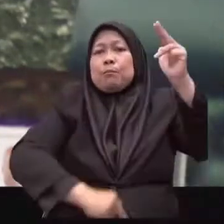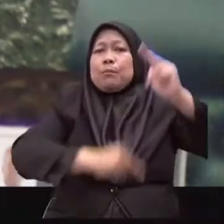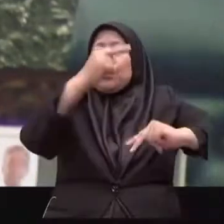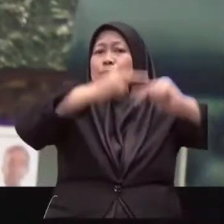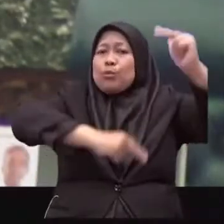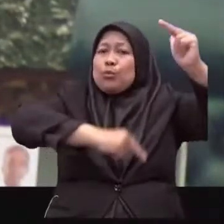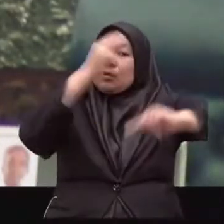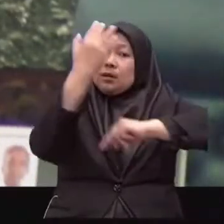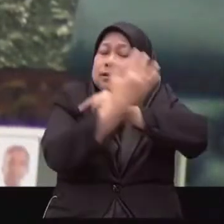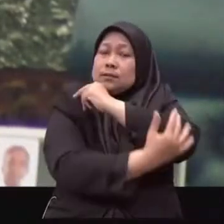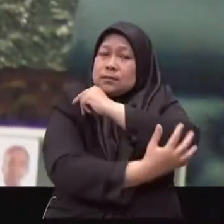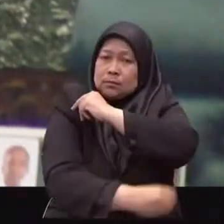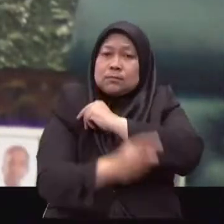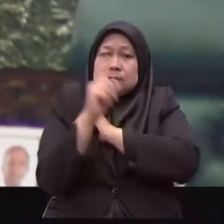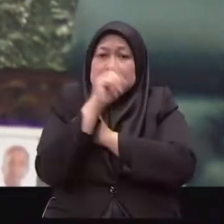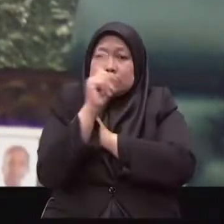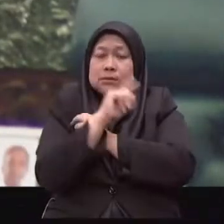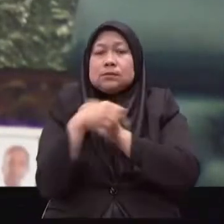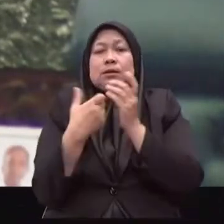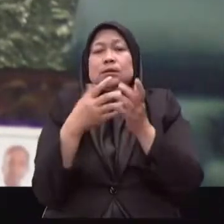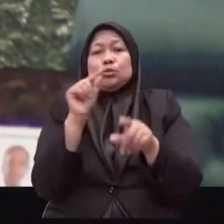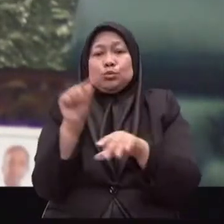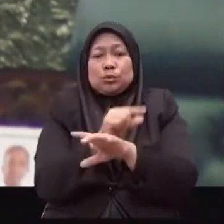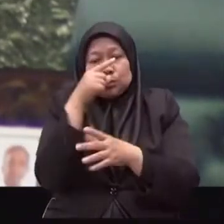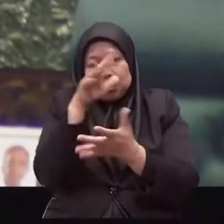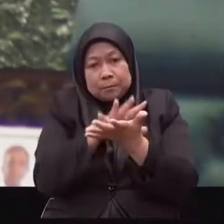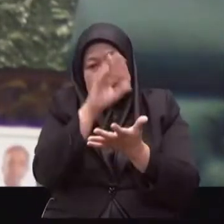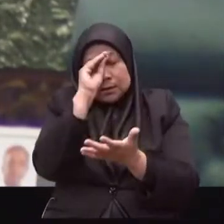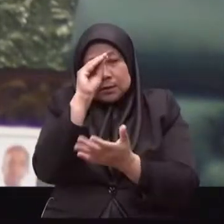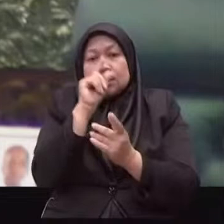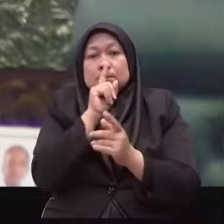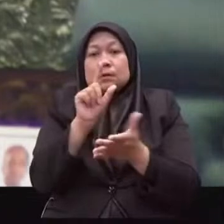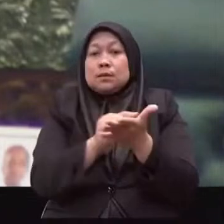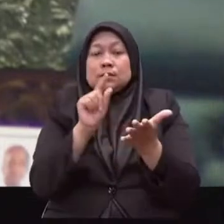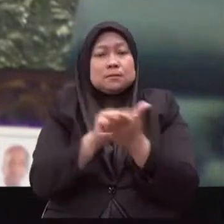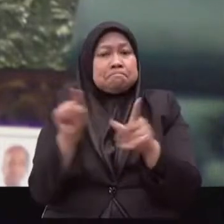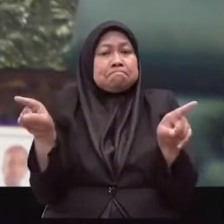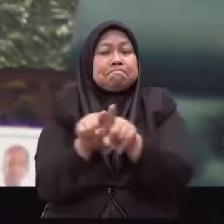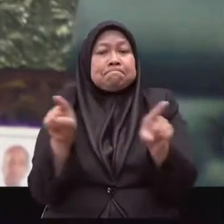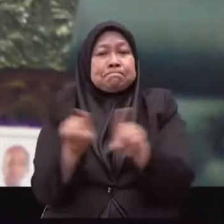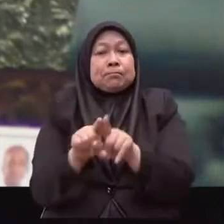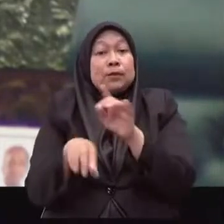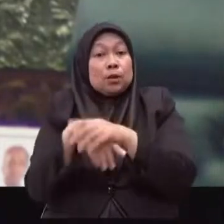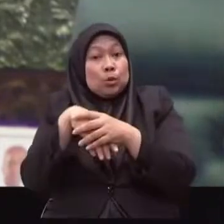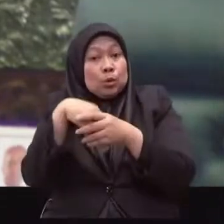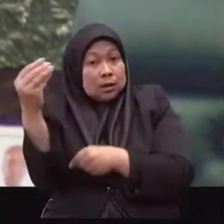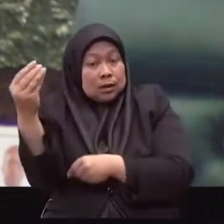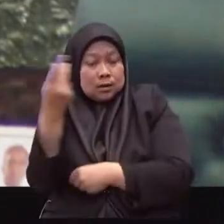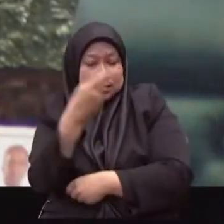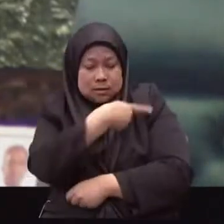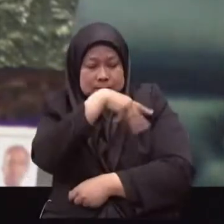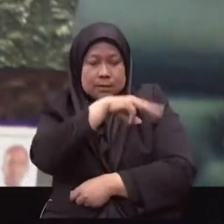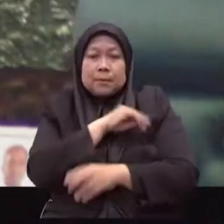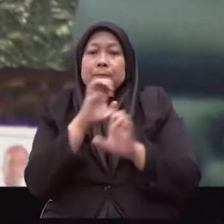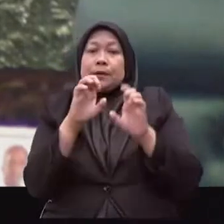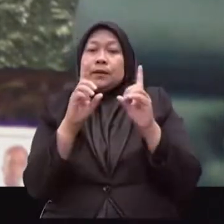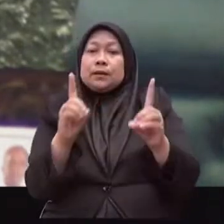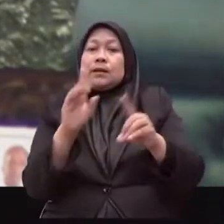insentif inovasi intelektual intelektual dan location